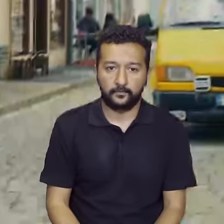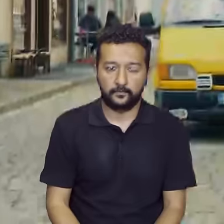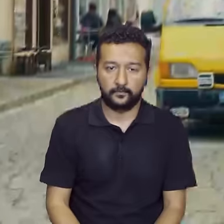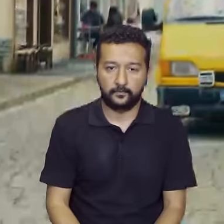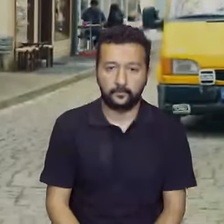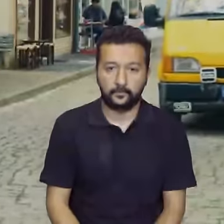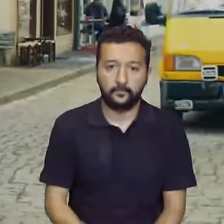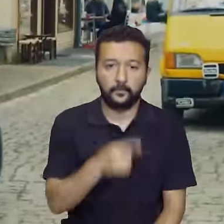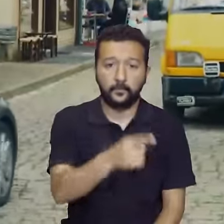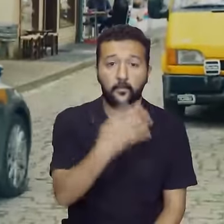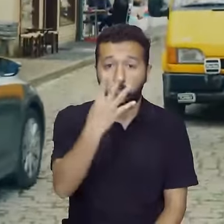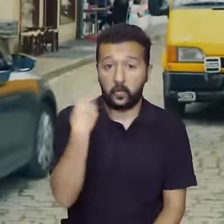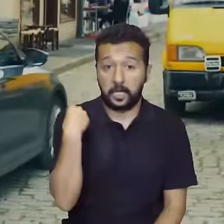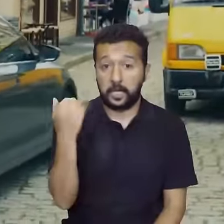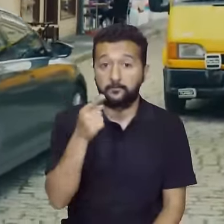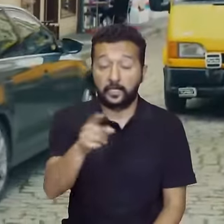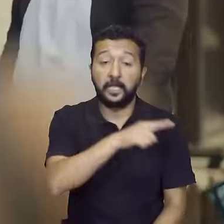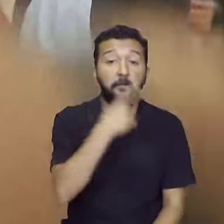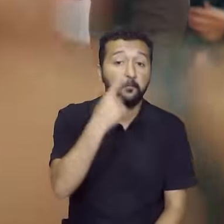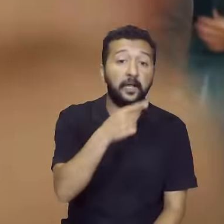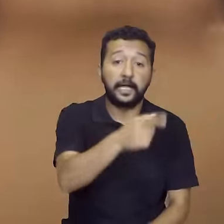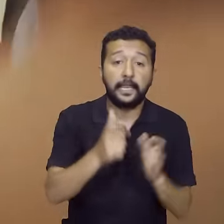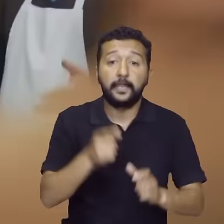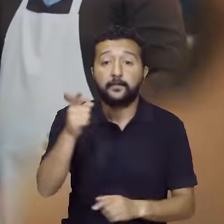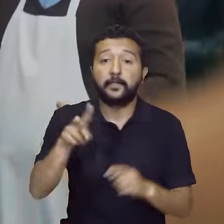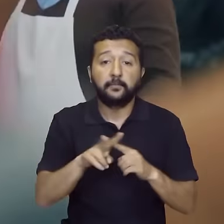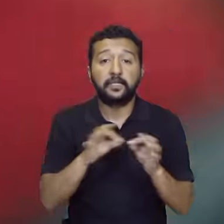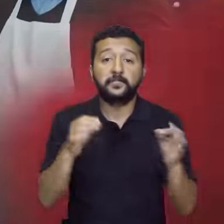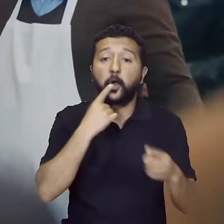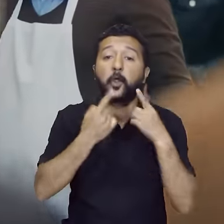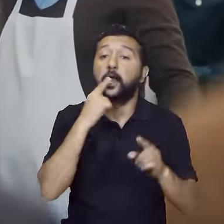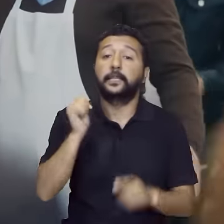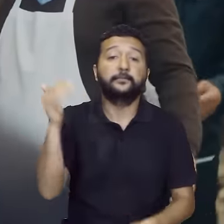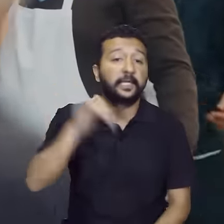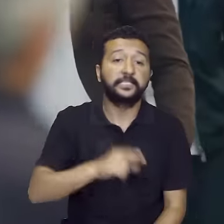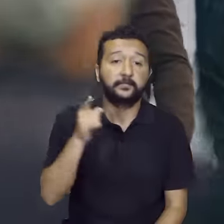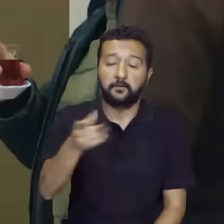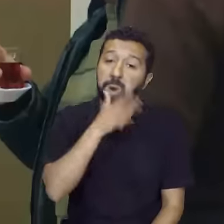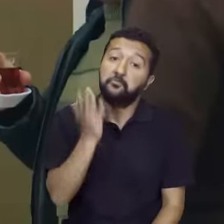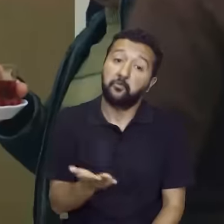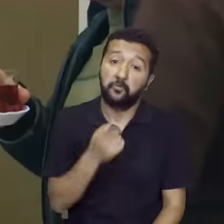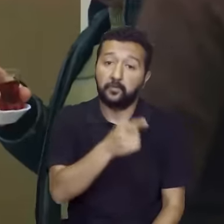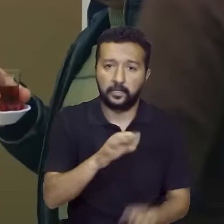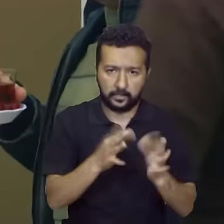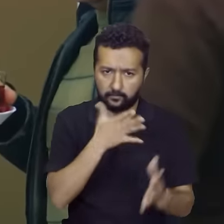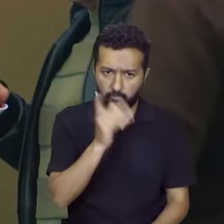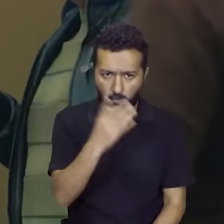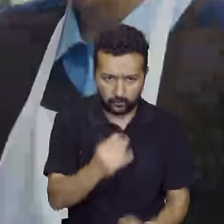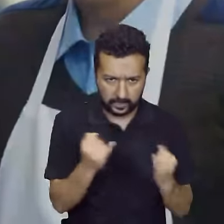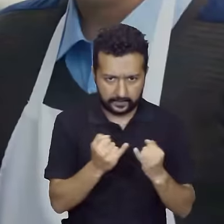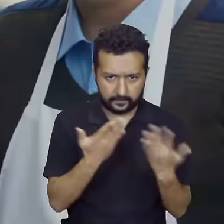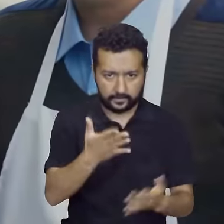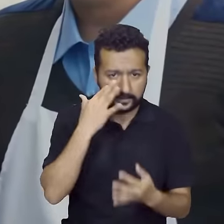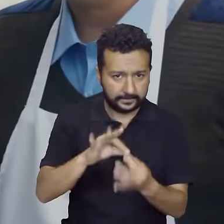Mahalle içi. Güzel, 4 tane yeni aldım nasıl? Ya Şevket, neredeymiş bu Kemal, hiç konuşmadın mı? Ne zaman geri gelecekmiş? Bilmem. Ne demek bilmem birader